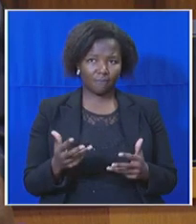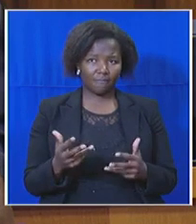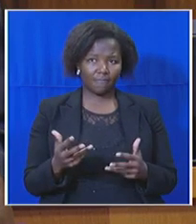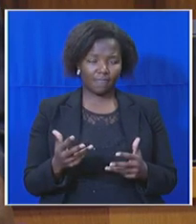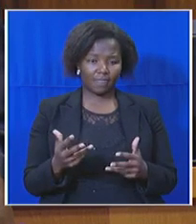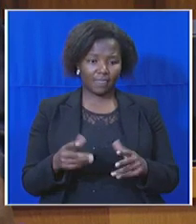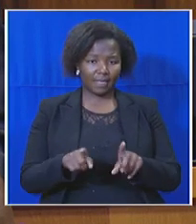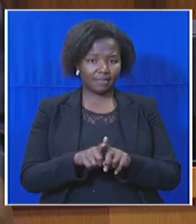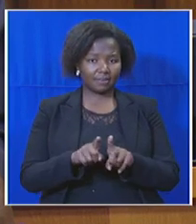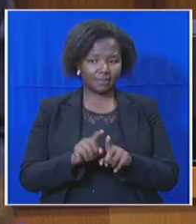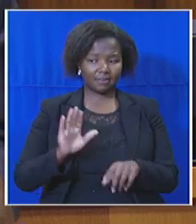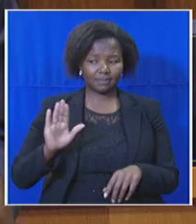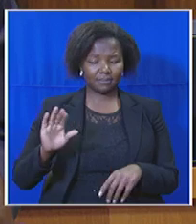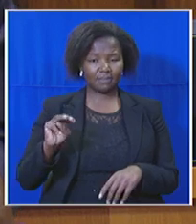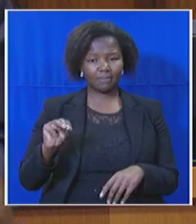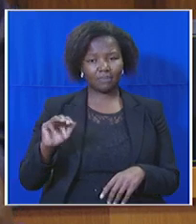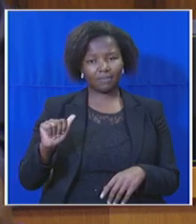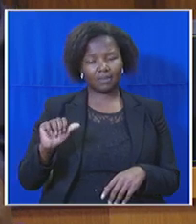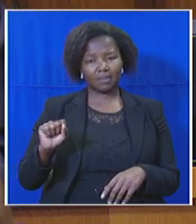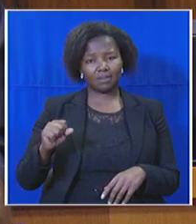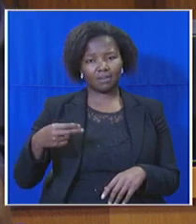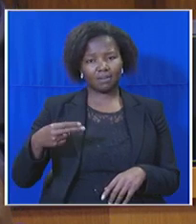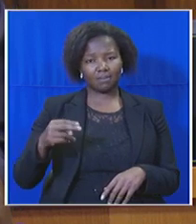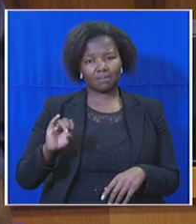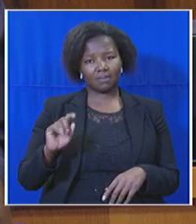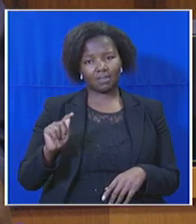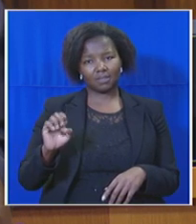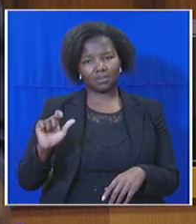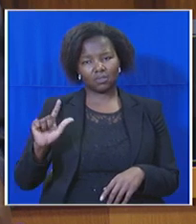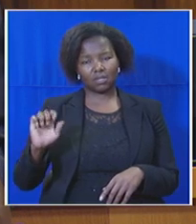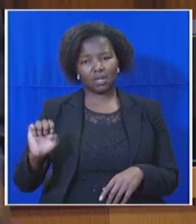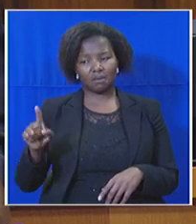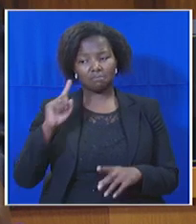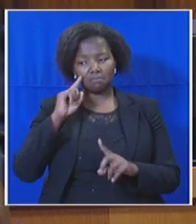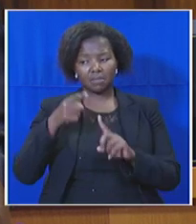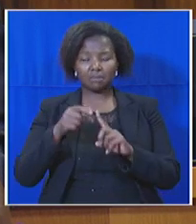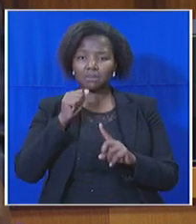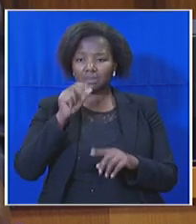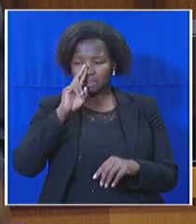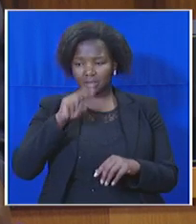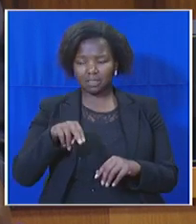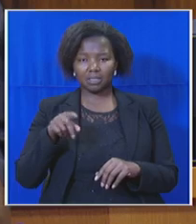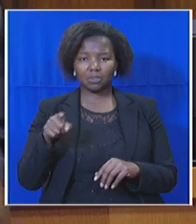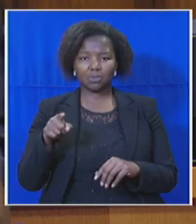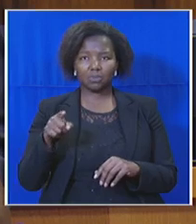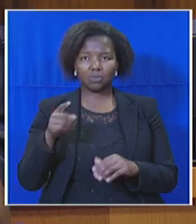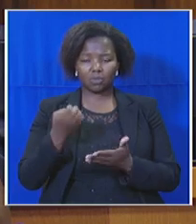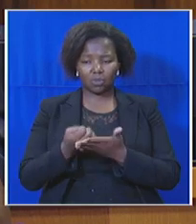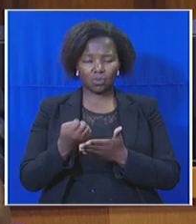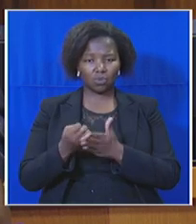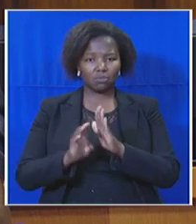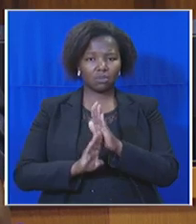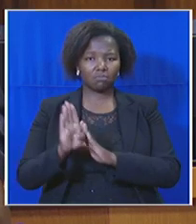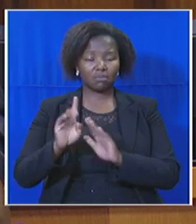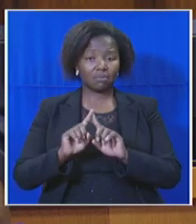transformeer. Dit is ongelukkige feit dat die ANC Suid-Afrika die afgelope 21 jaar tot op die rand van ekonomiese uiteenstorting getransformeer het.